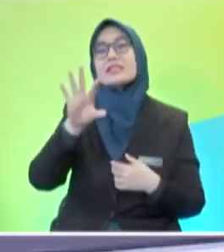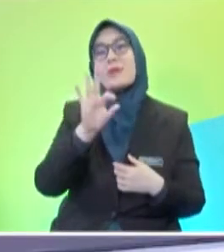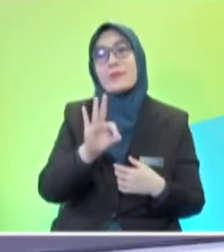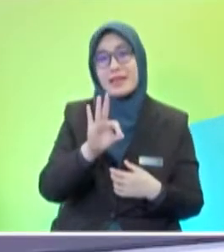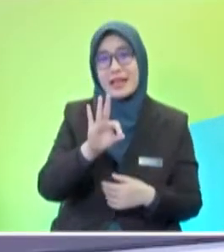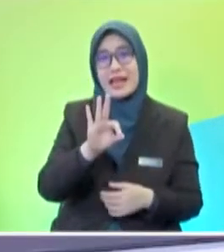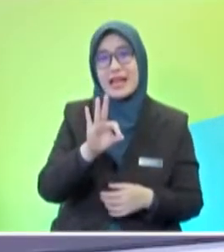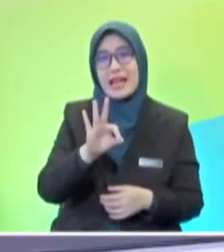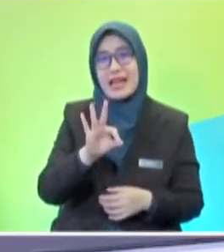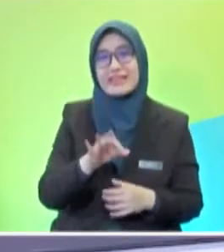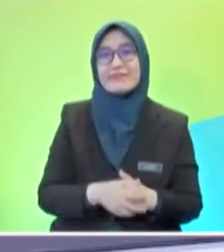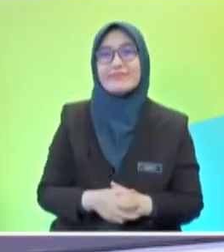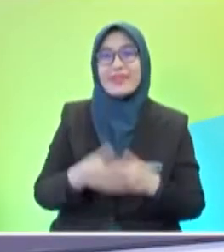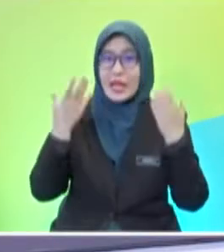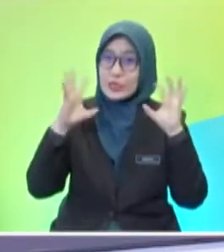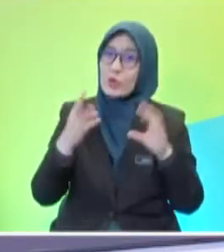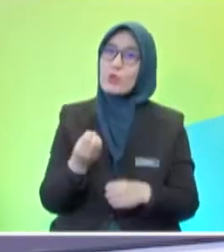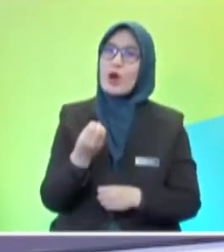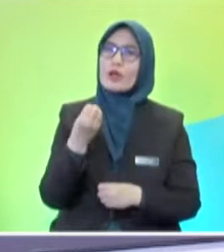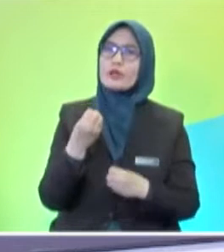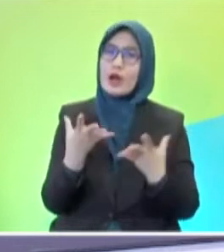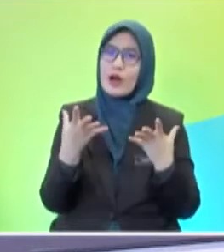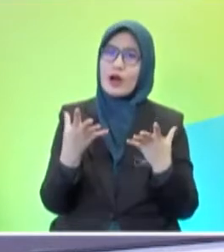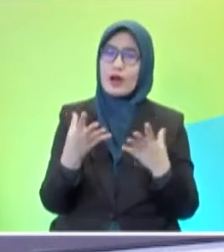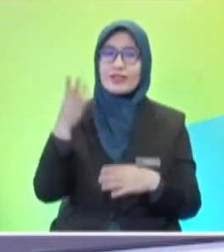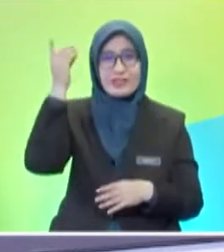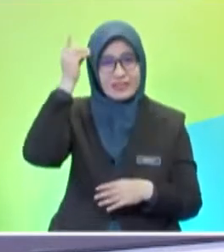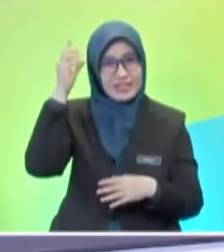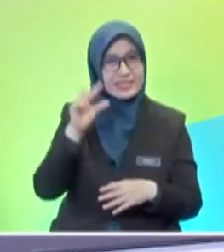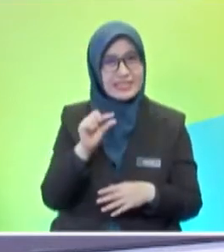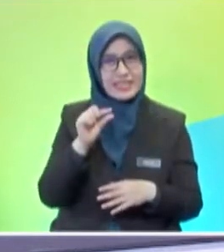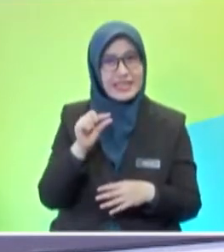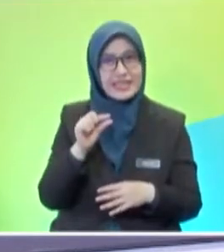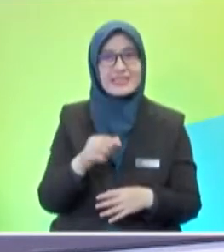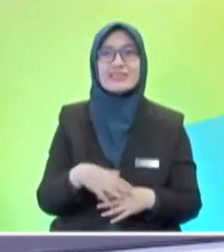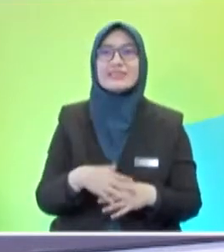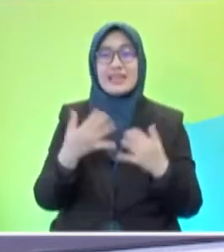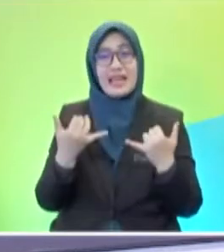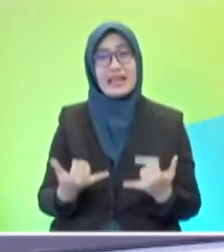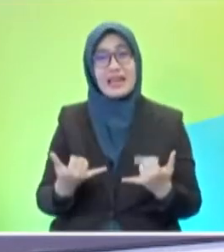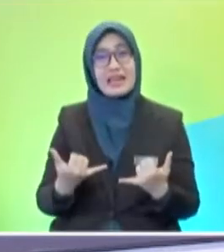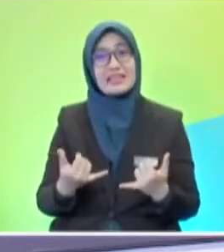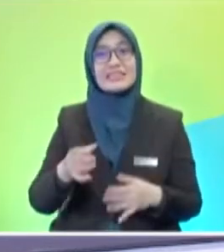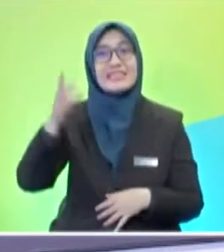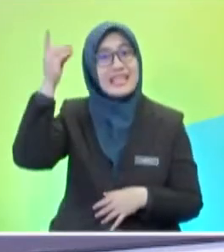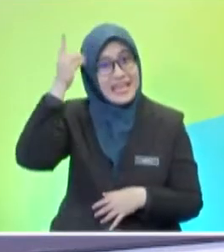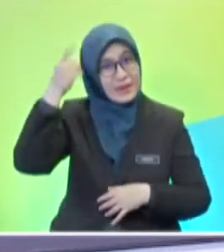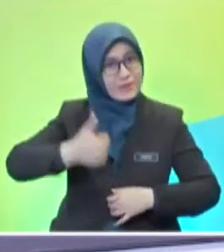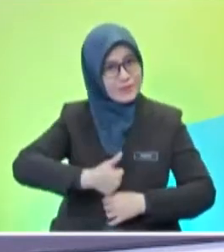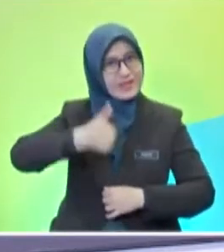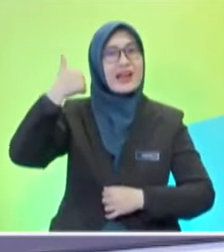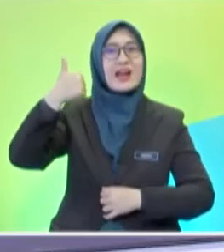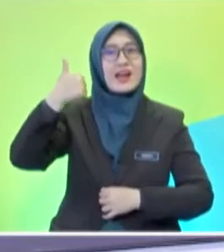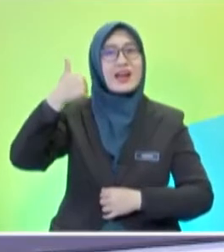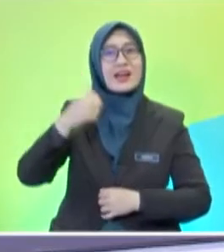enamnya banyak nampaknya kali ini denah yang menang sebab objek yang ada Pak